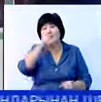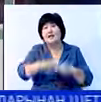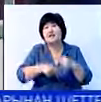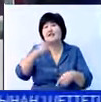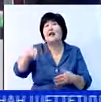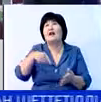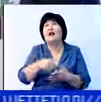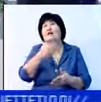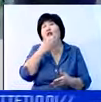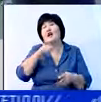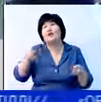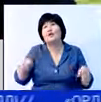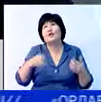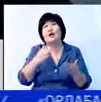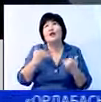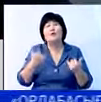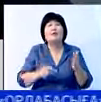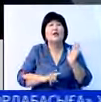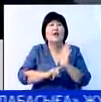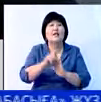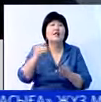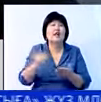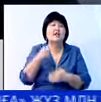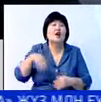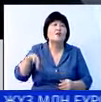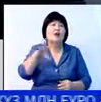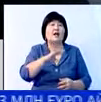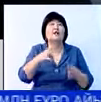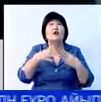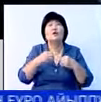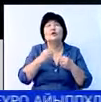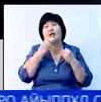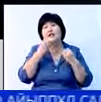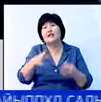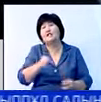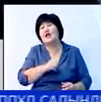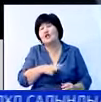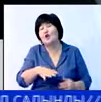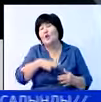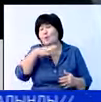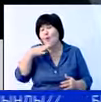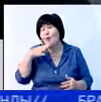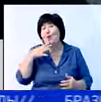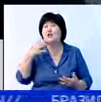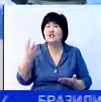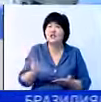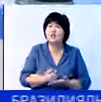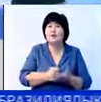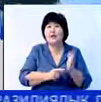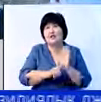қаламыз көркейіп келе жатыр. Мына келген жаңа жыл барлықтарыңыздың отбасыларыңызға ырыс несібесімен, мол жемісімен